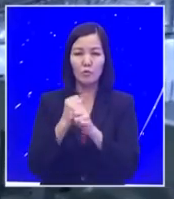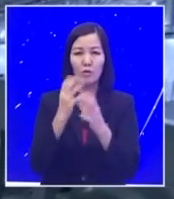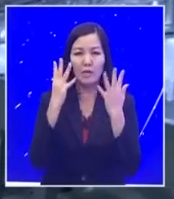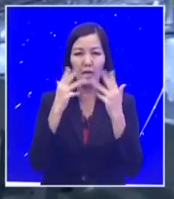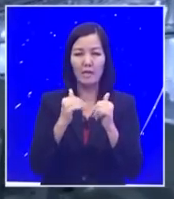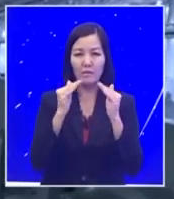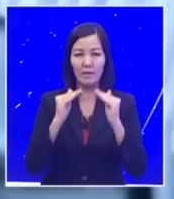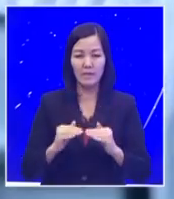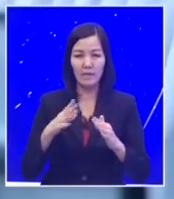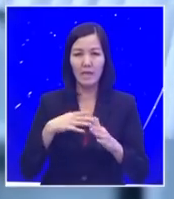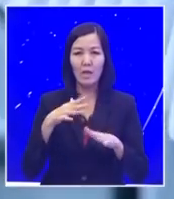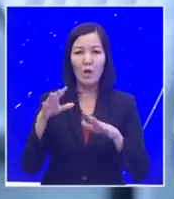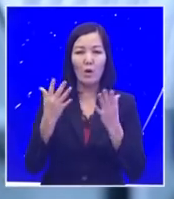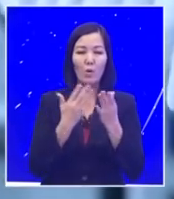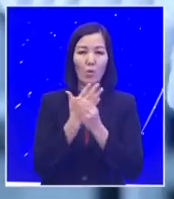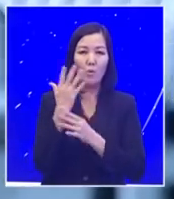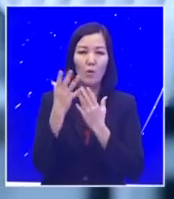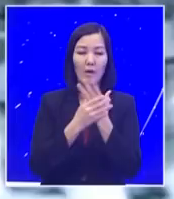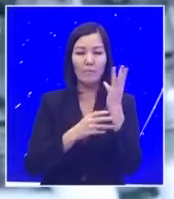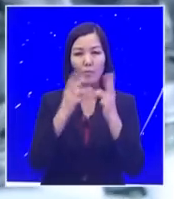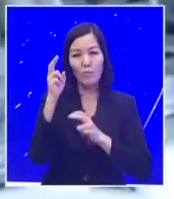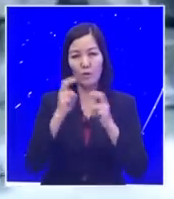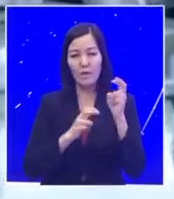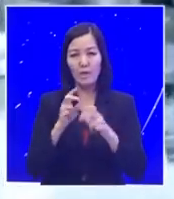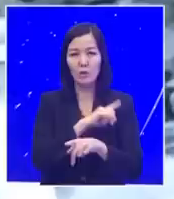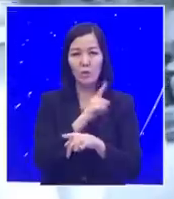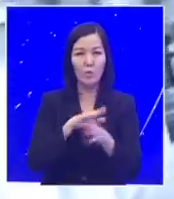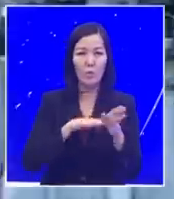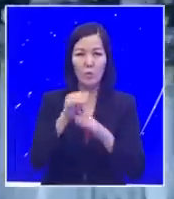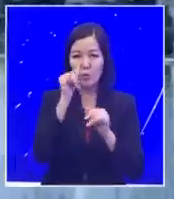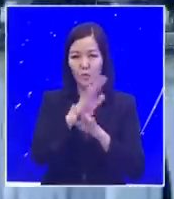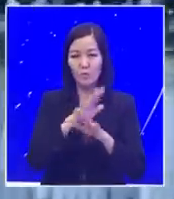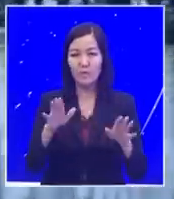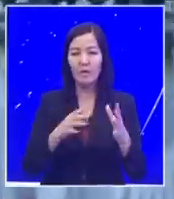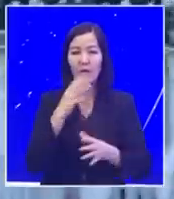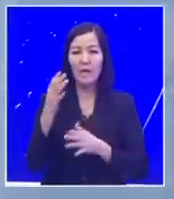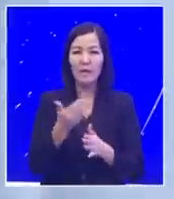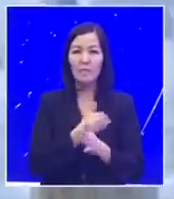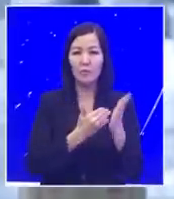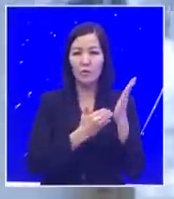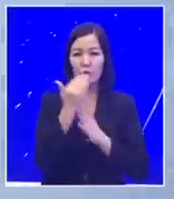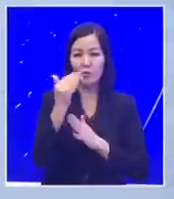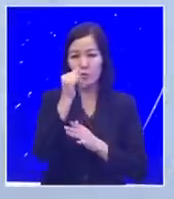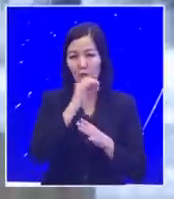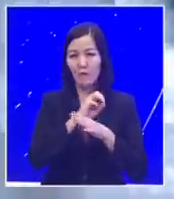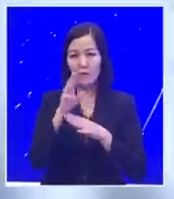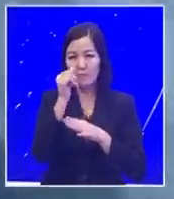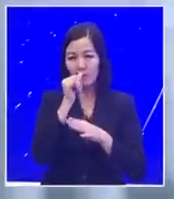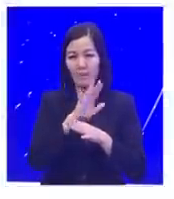азайтқан. Салдарына қолғап шығарушы өнеркәсіптер толық қуатта жұмыс істемей, әлемдік сұранысты өте алмай жатыр.